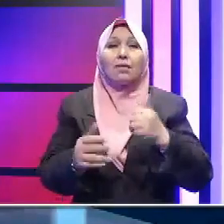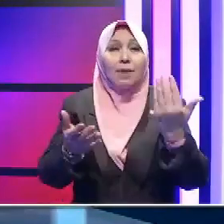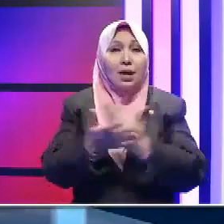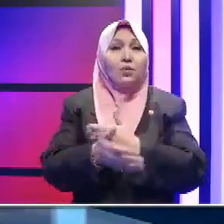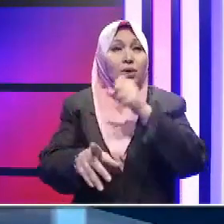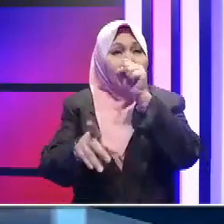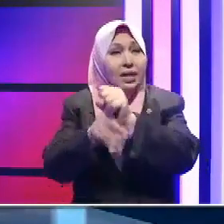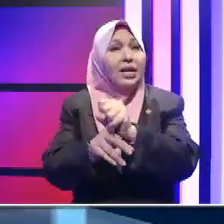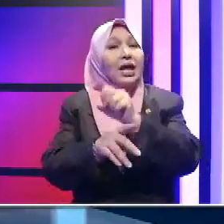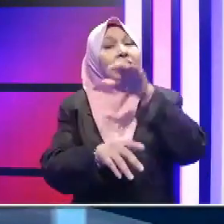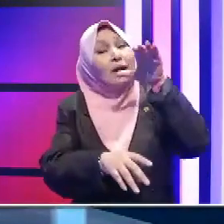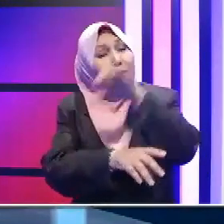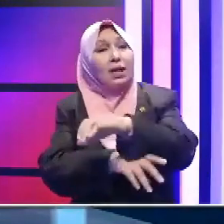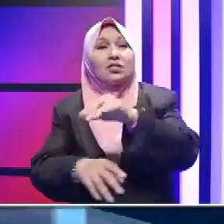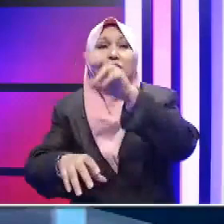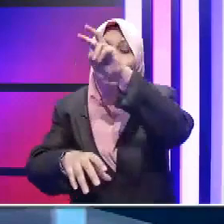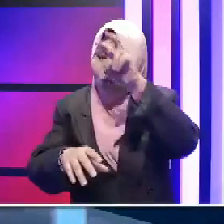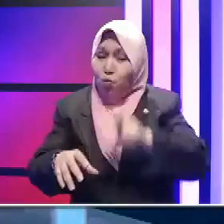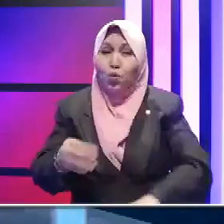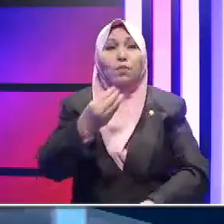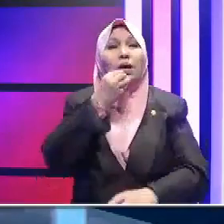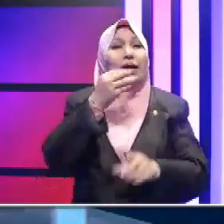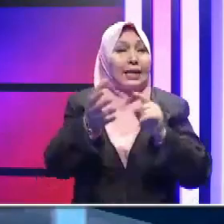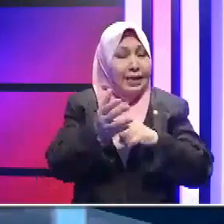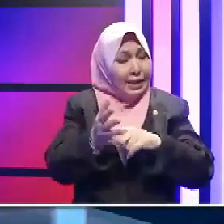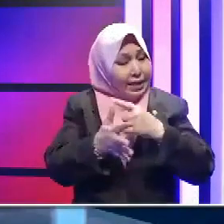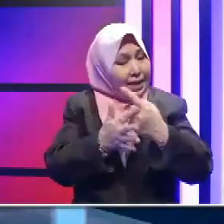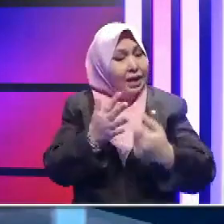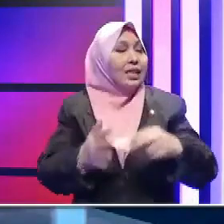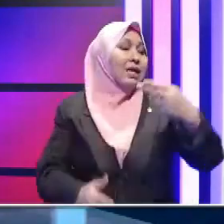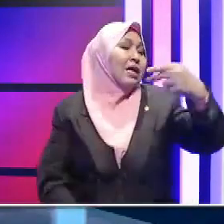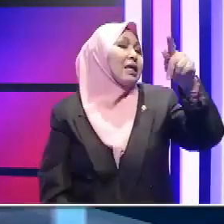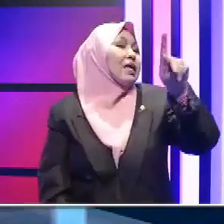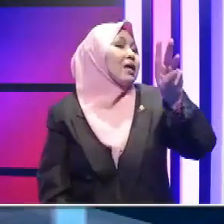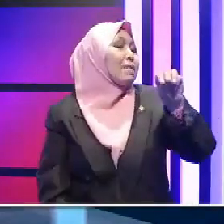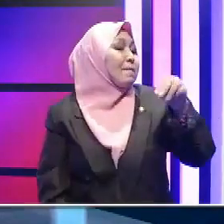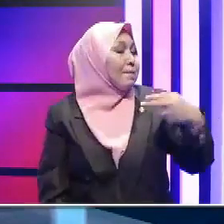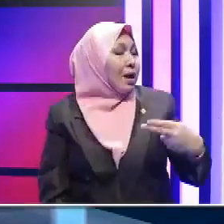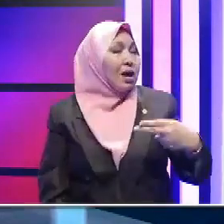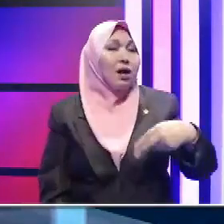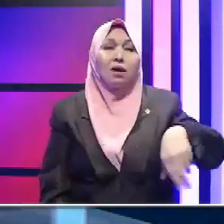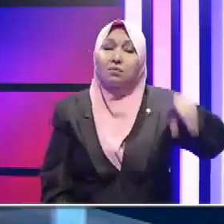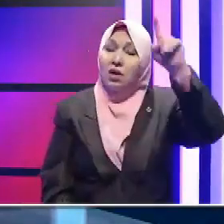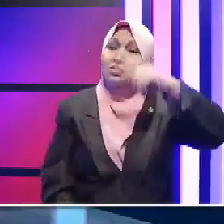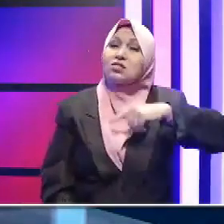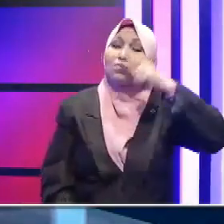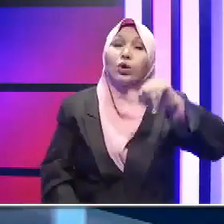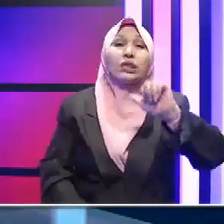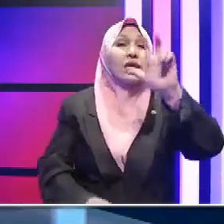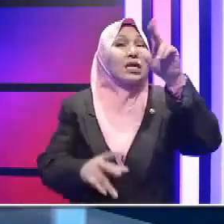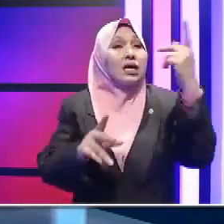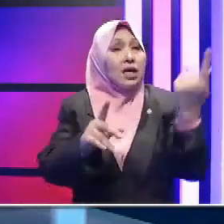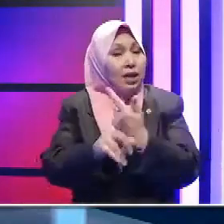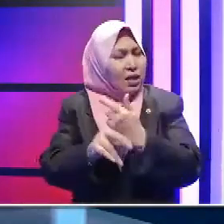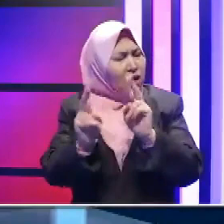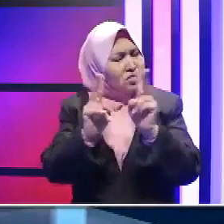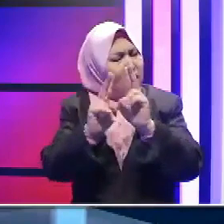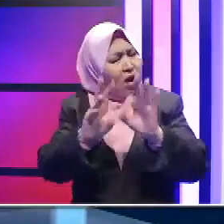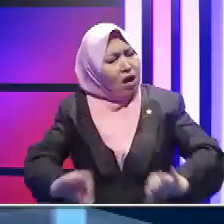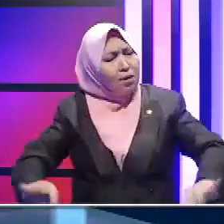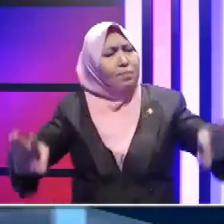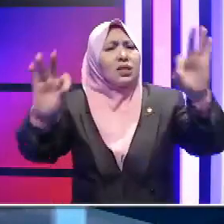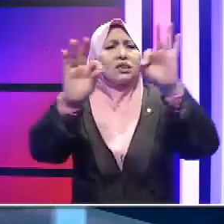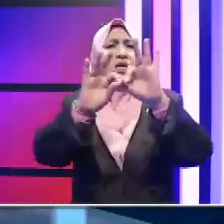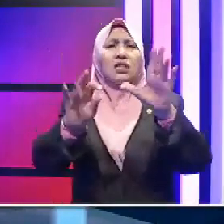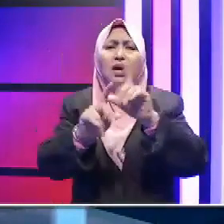baru kenal dan terpaksa turun makan Jadi ini antara hikmah Allah menyebut sehingga 3 di suruh yang amat penting dan